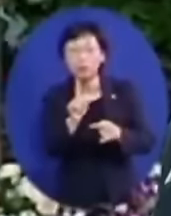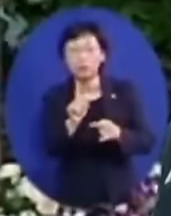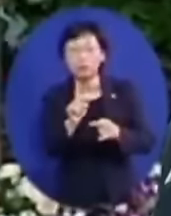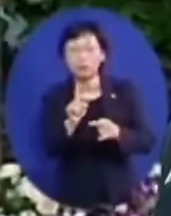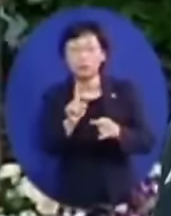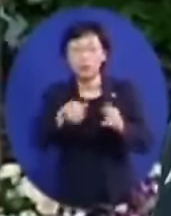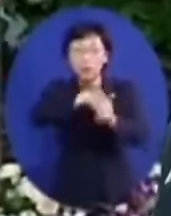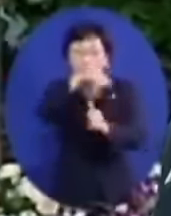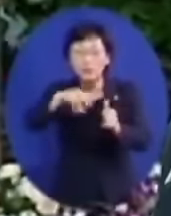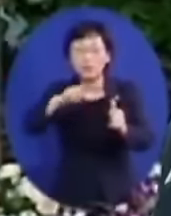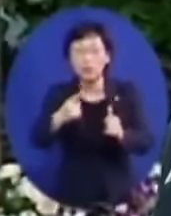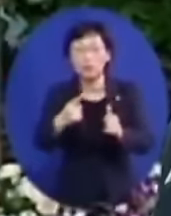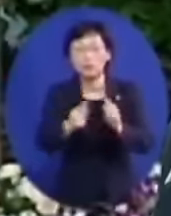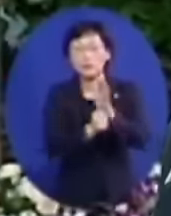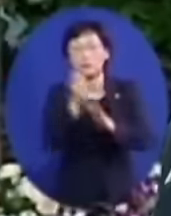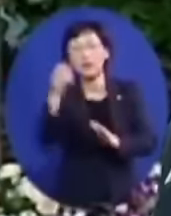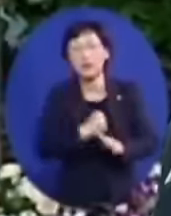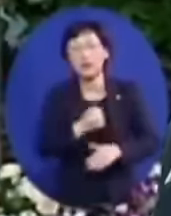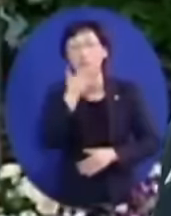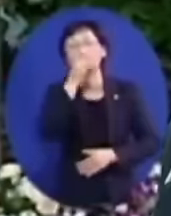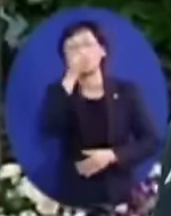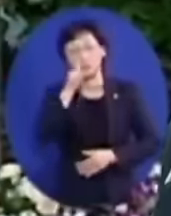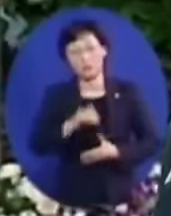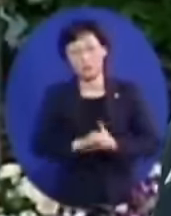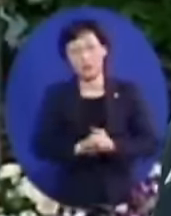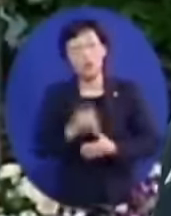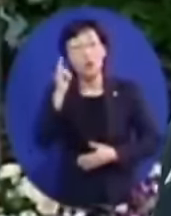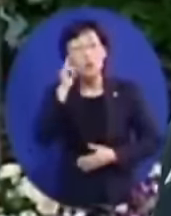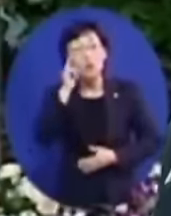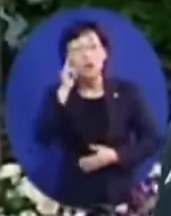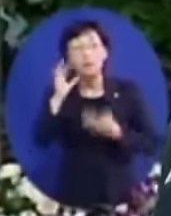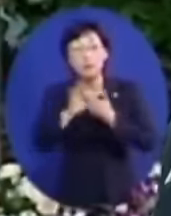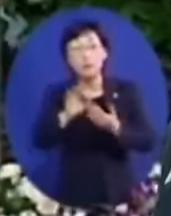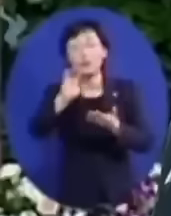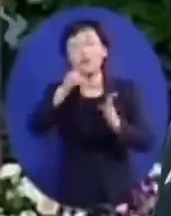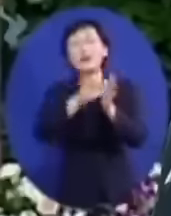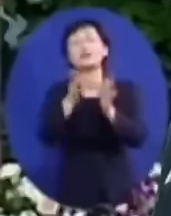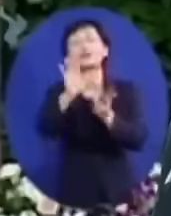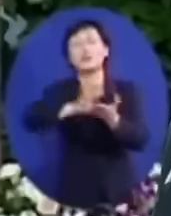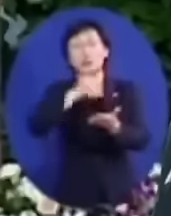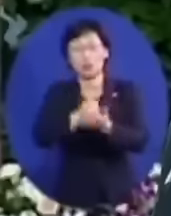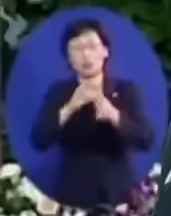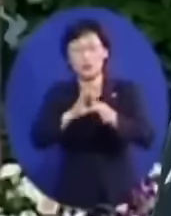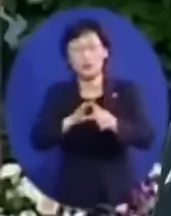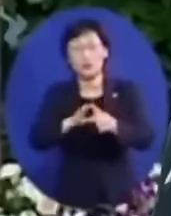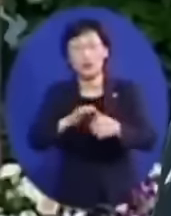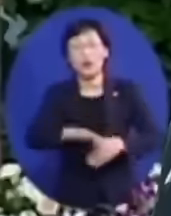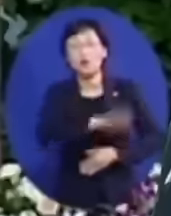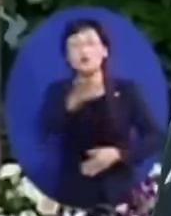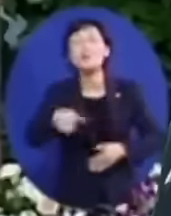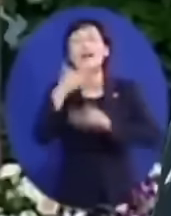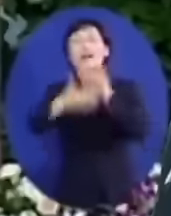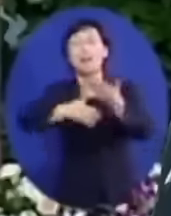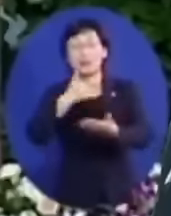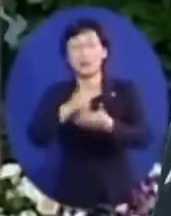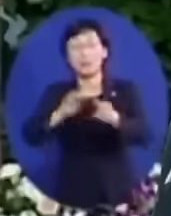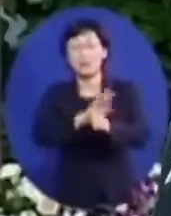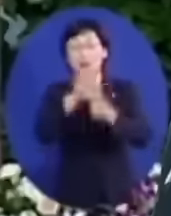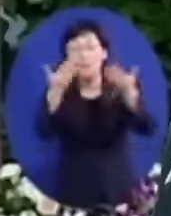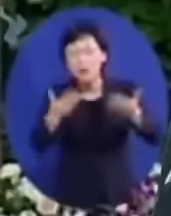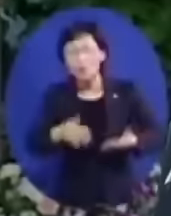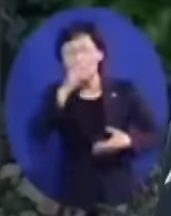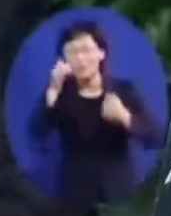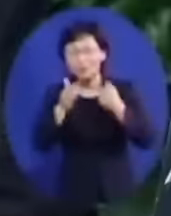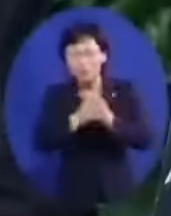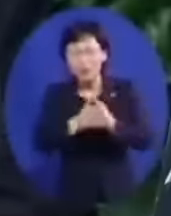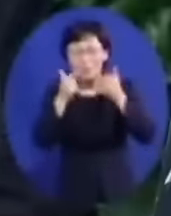처지에도 희망을 갖고 살아갈 수 있습니다. 왜냐하면 예수 그리스도를 통해서 우리는 하나님의 사랑을 받고 있다고